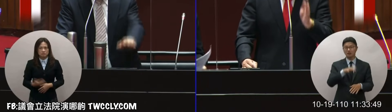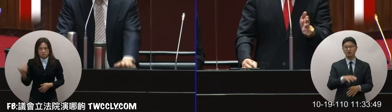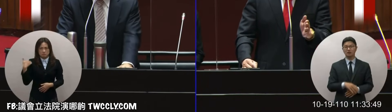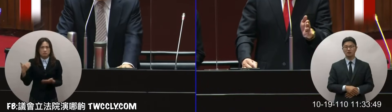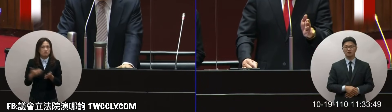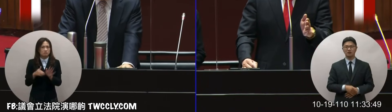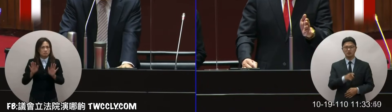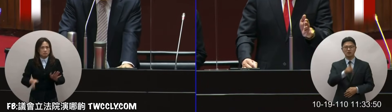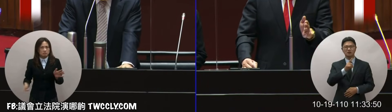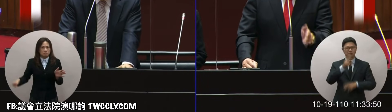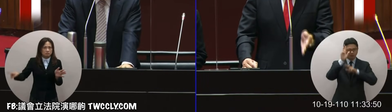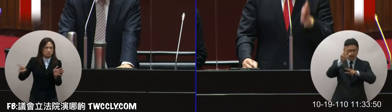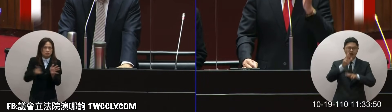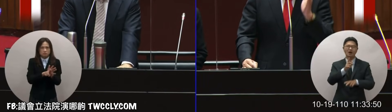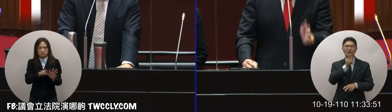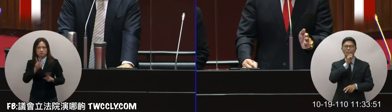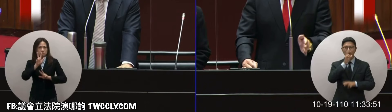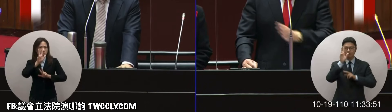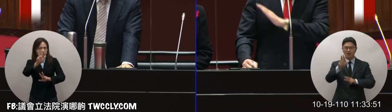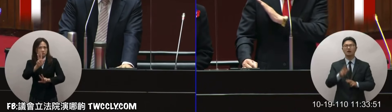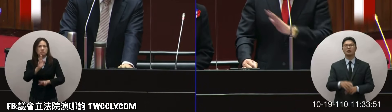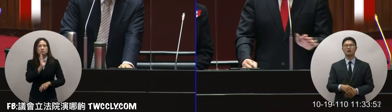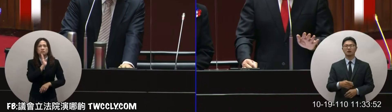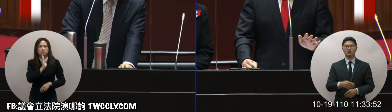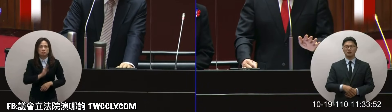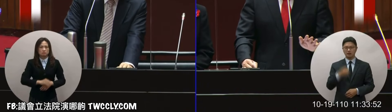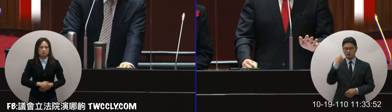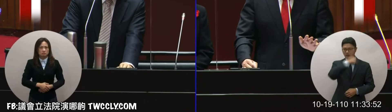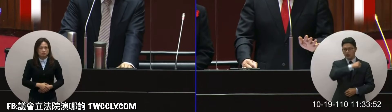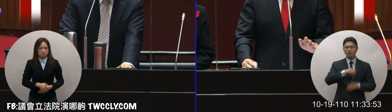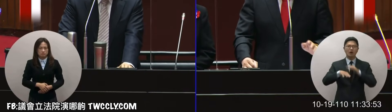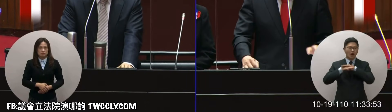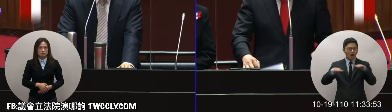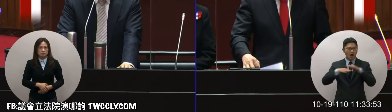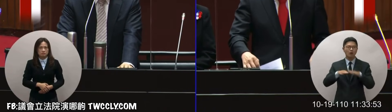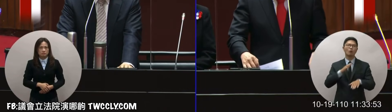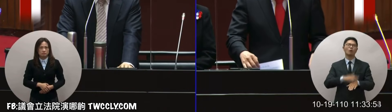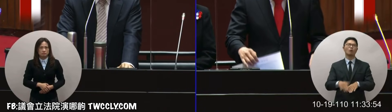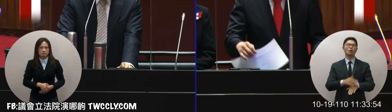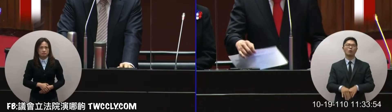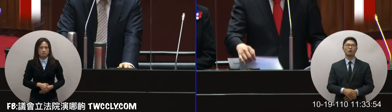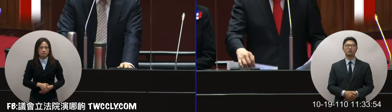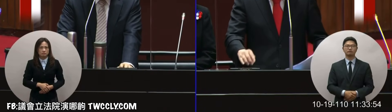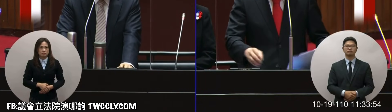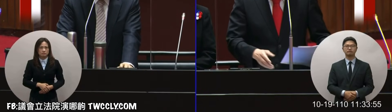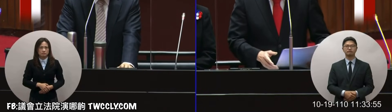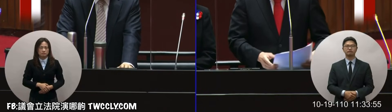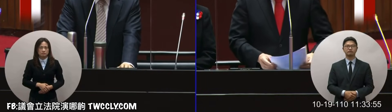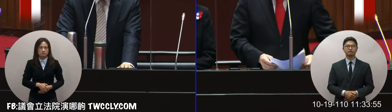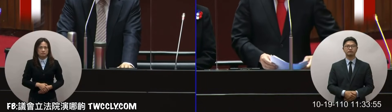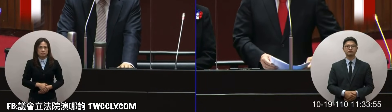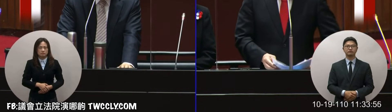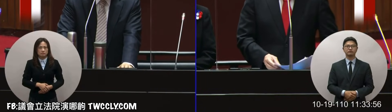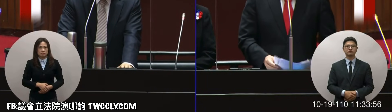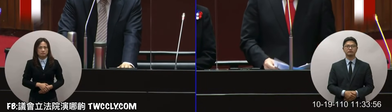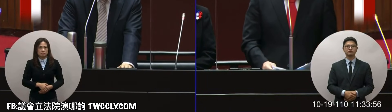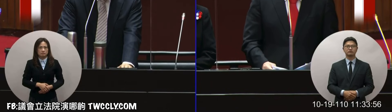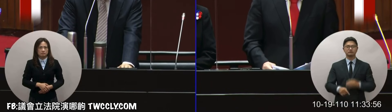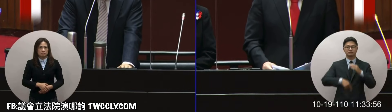坦白从宽， 实实在在， 我们的国家就会很安全。院长，今